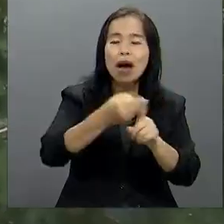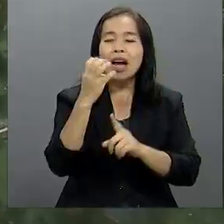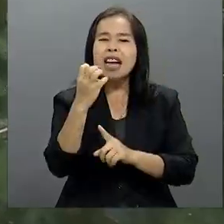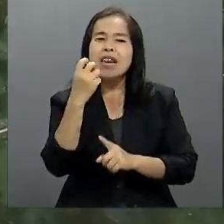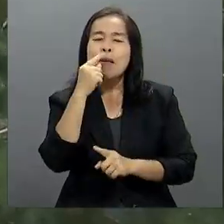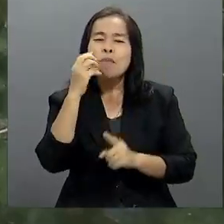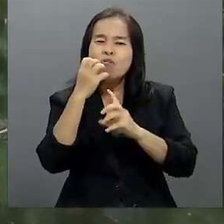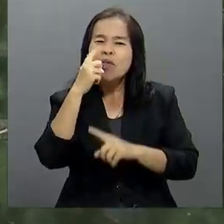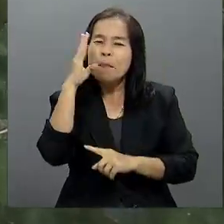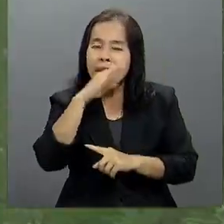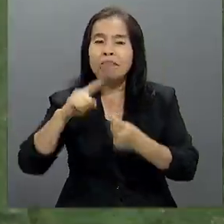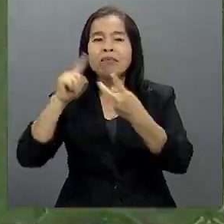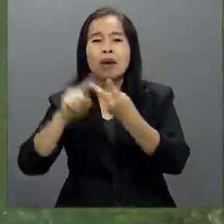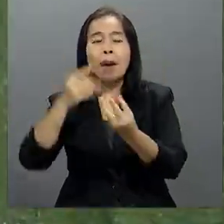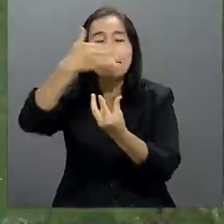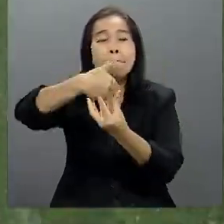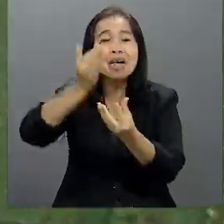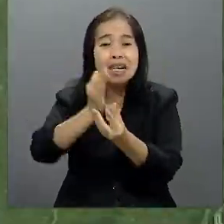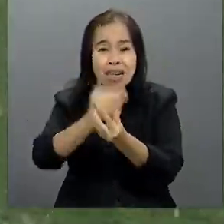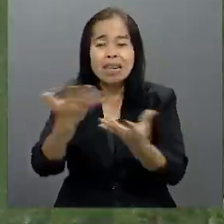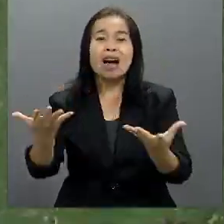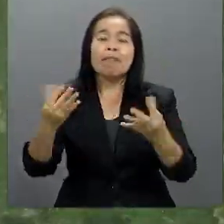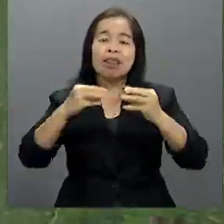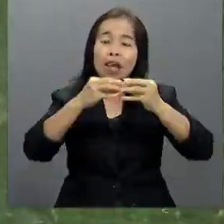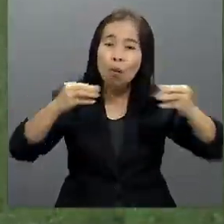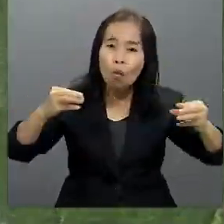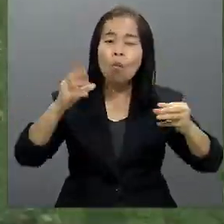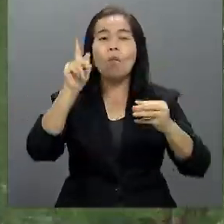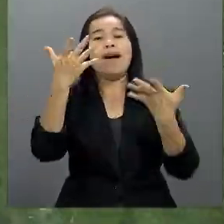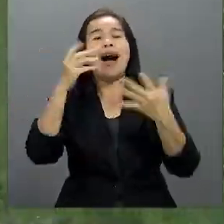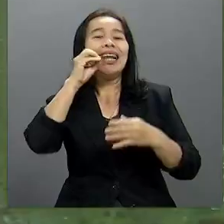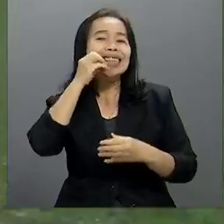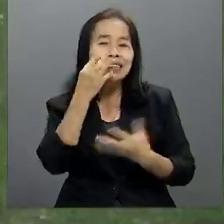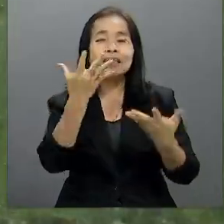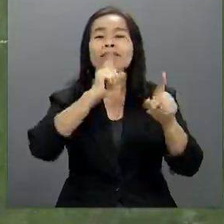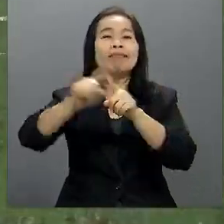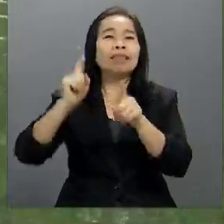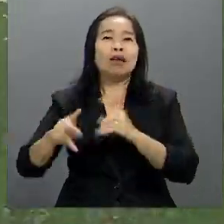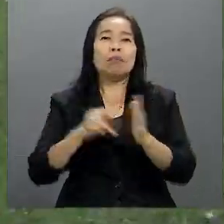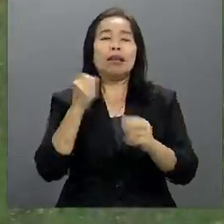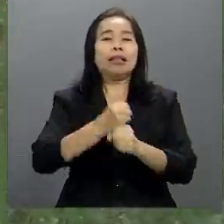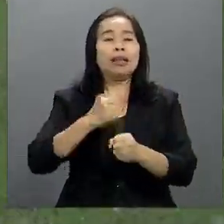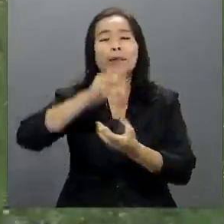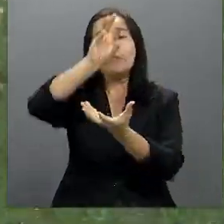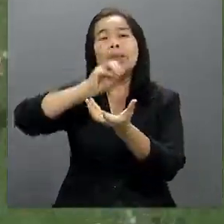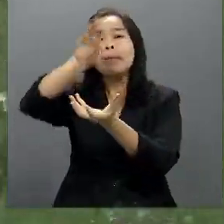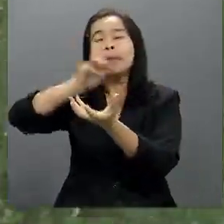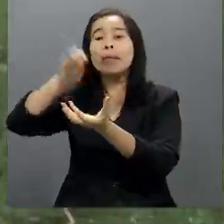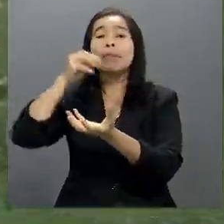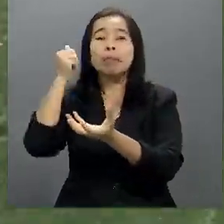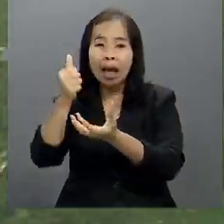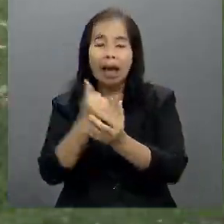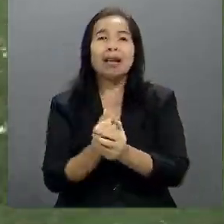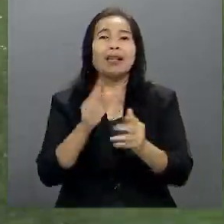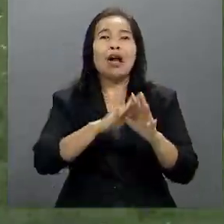เขือฟักแฝงแตงกวาอะไรพวกนี้มันก็เลยทำให้เกิดการเก็บผลผลิตได้ทุกวันอันไหนทุกถูกก็วางไว้ก่อนเอาไว้ที่แผง